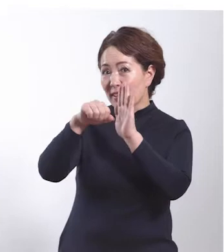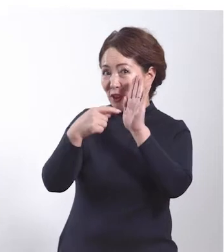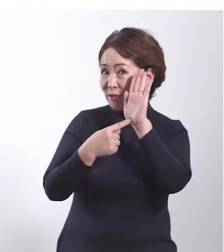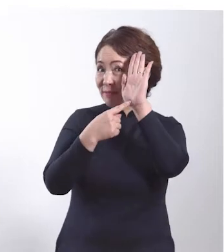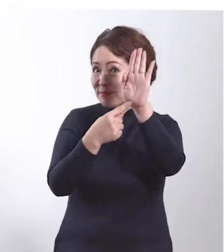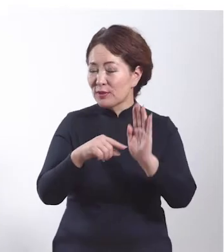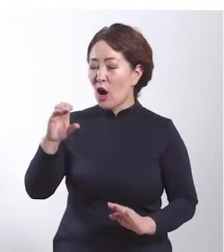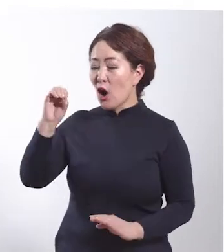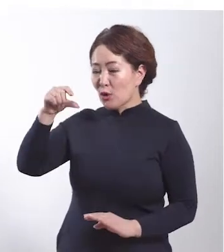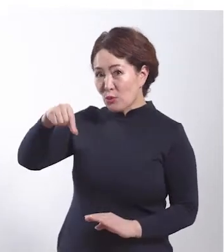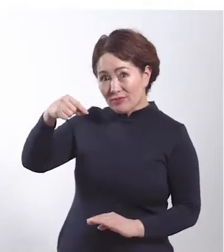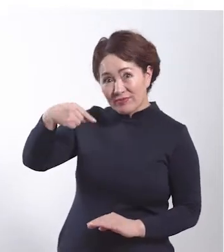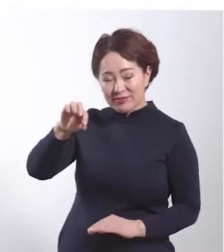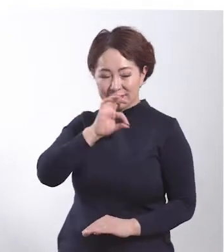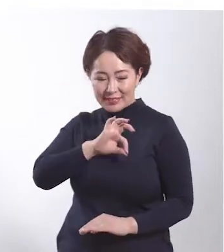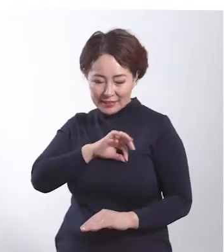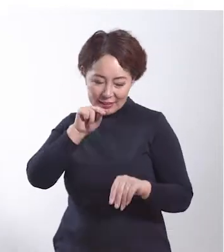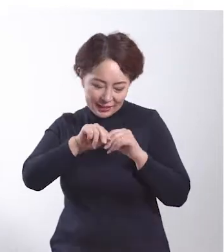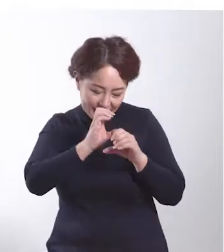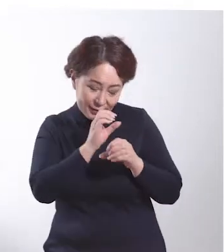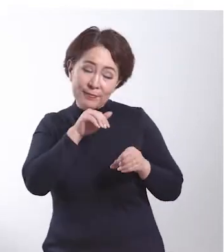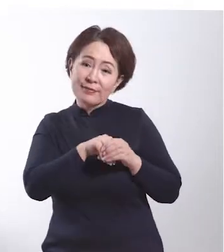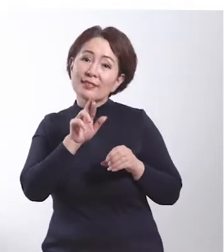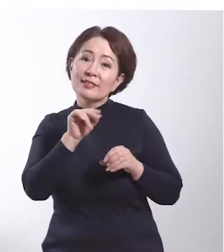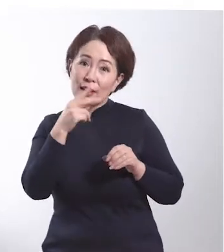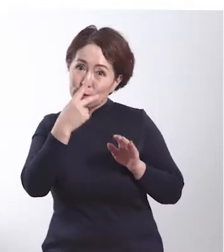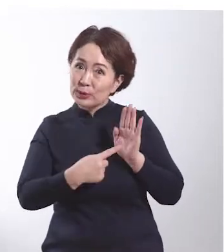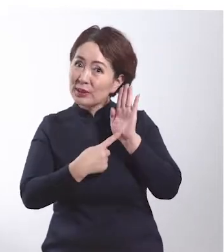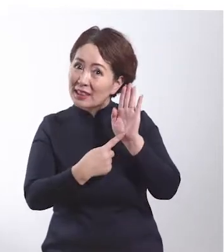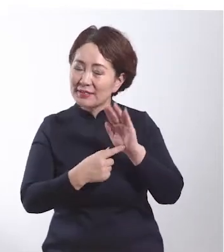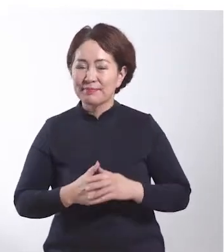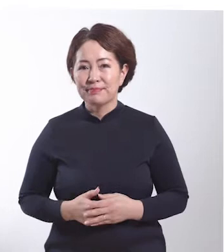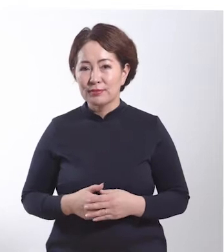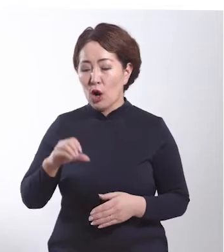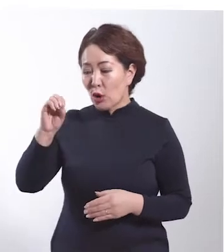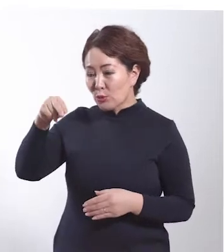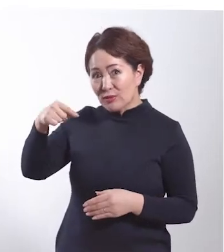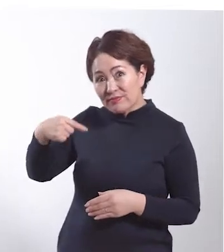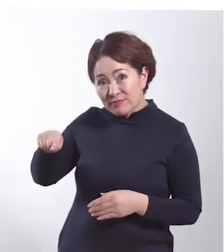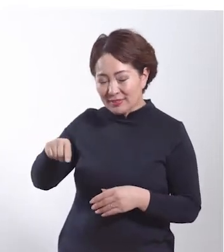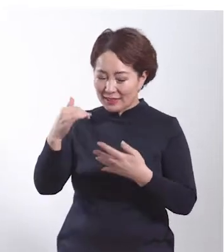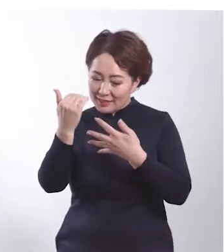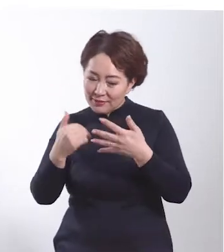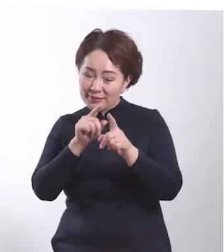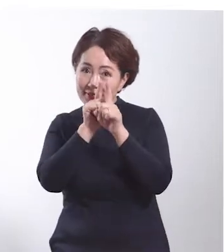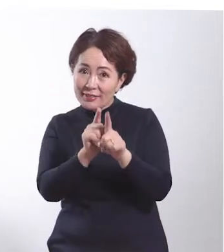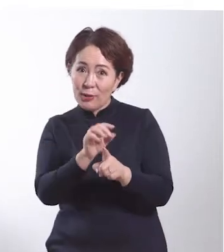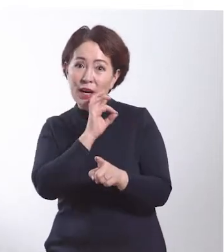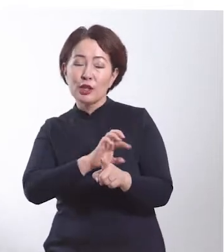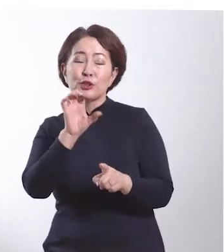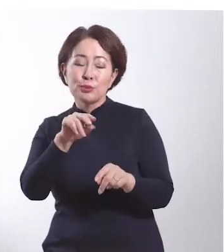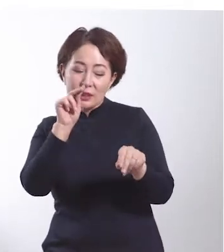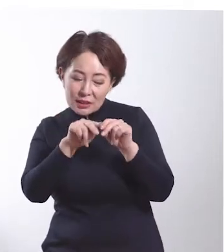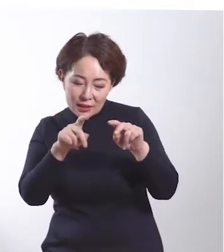Энэхүү зааварчилгаа видео нь Aura Quick ашиглан шинжилгээ хийх талаар үзүүлэх болно. Aura Quick-ийг зааврын